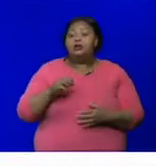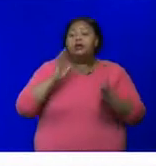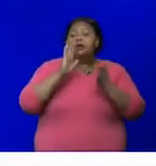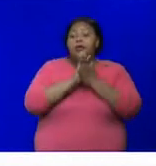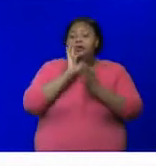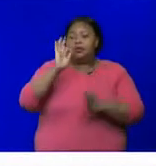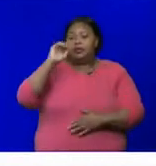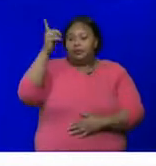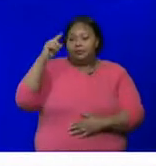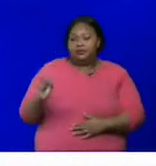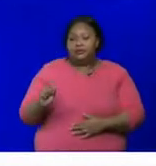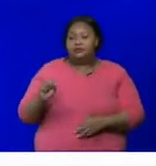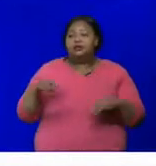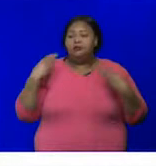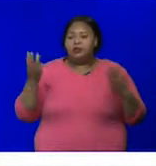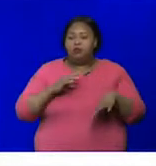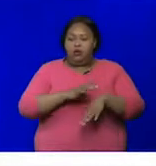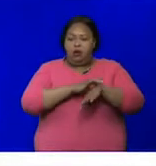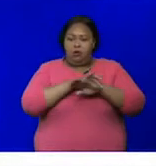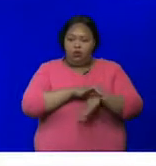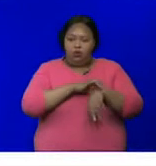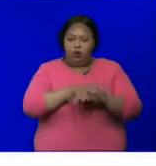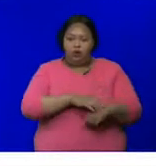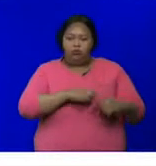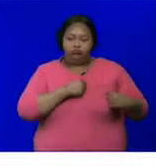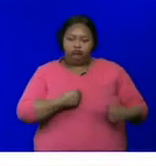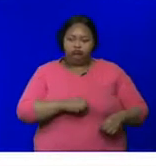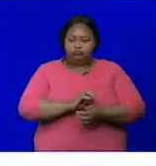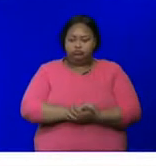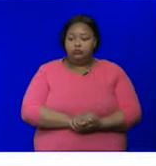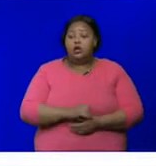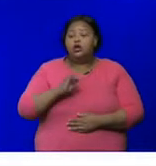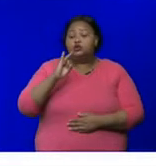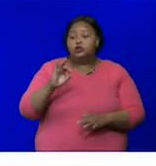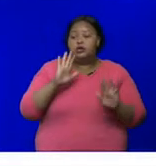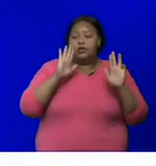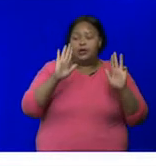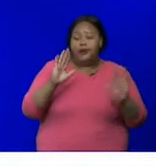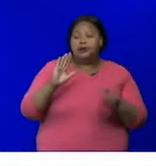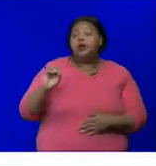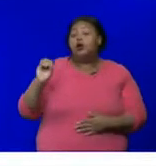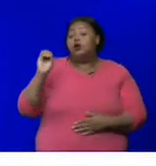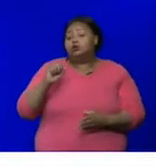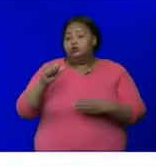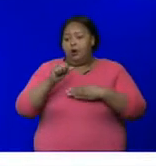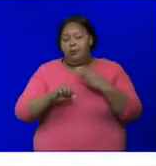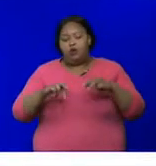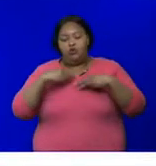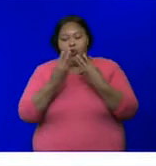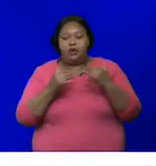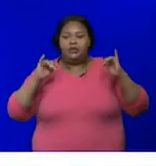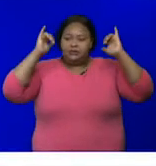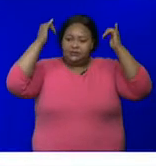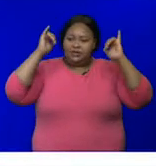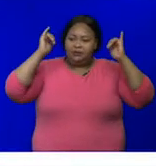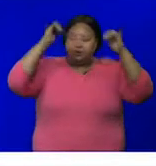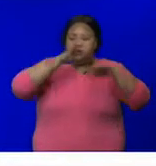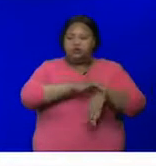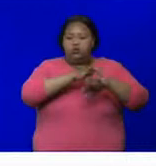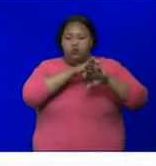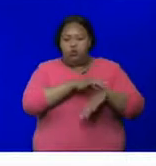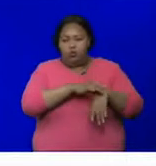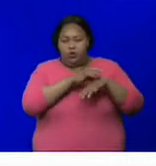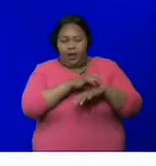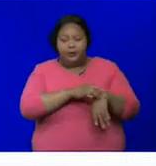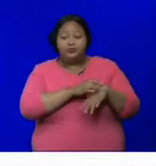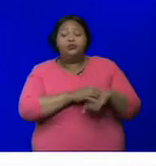kuleli. Kuyaye kuthi njalo lwathi ngemashumi lamabili nemfice enyangeni yenyoni minyaka yonke umhlaba ugubhe lilanga letifo tenhlitiyo